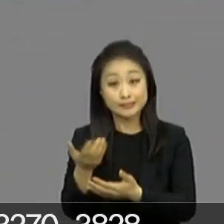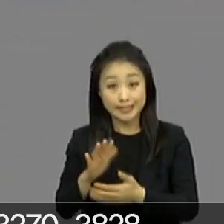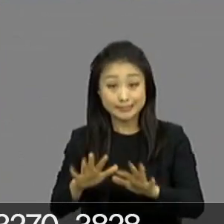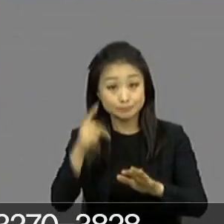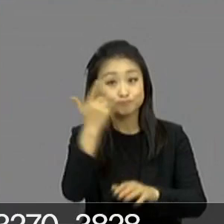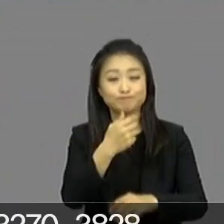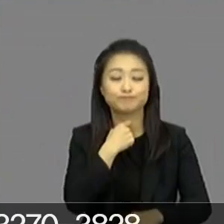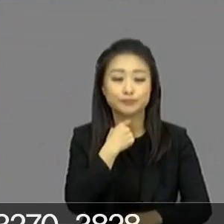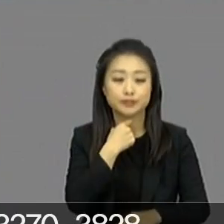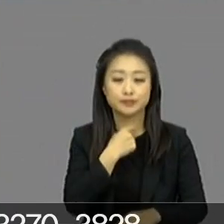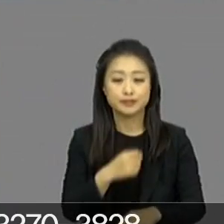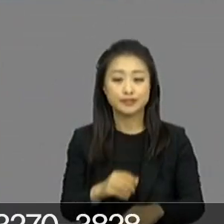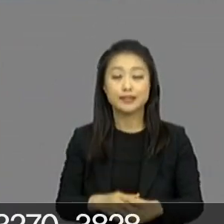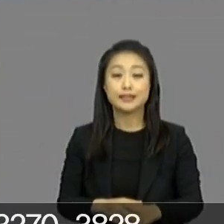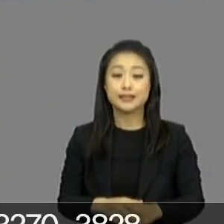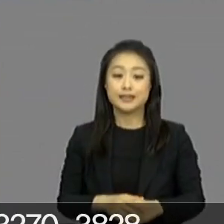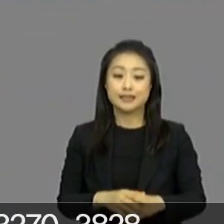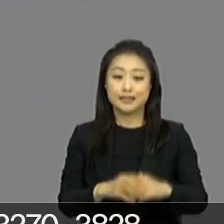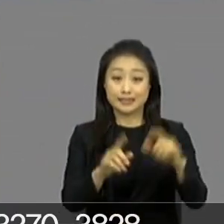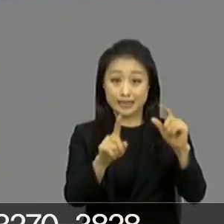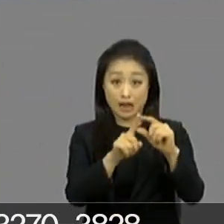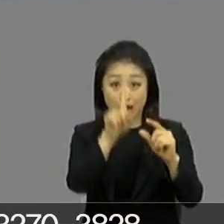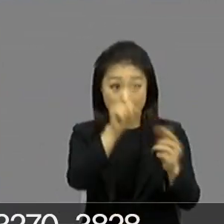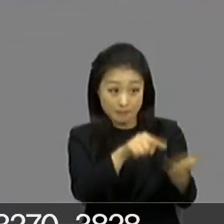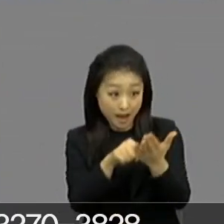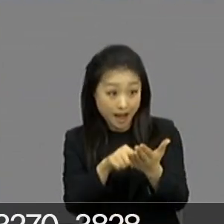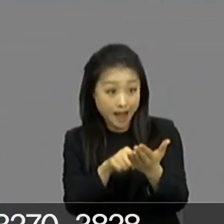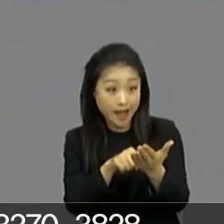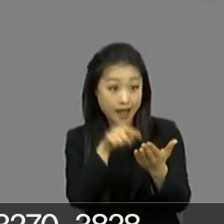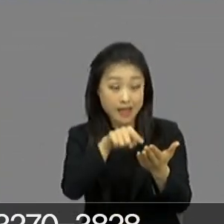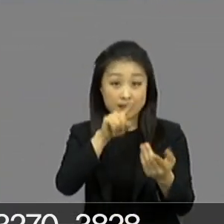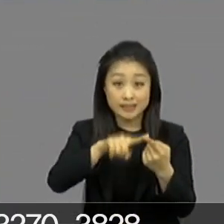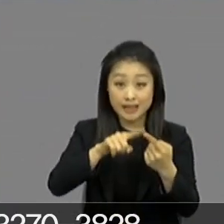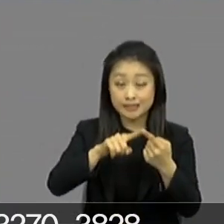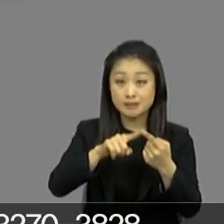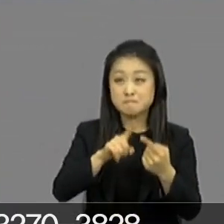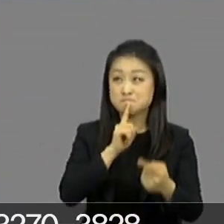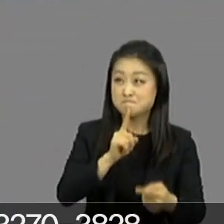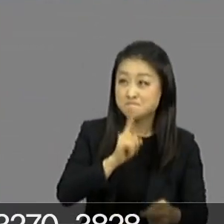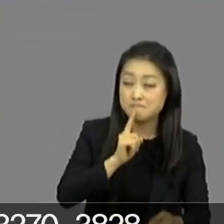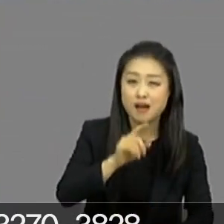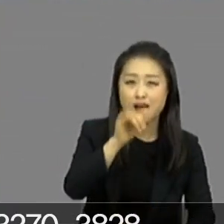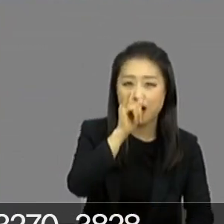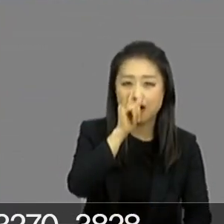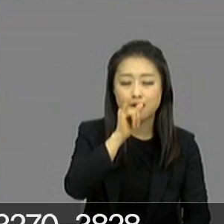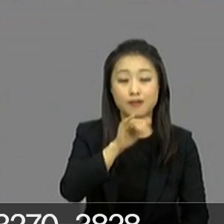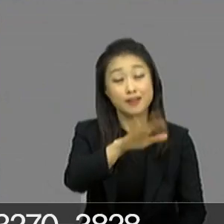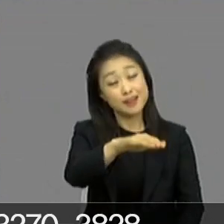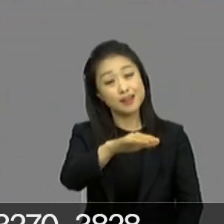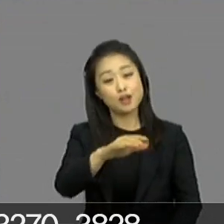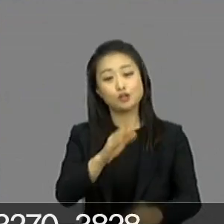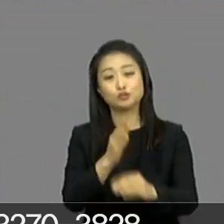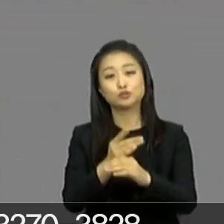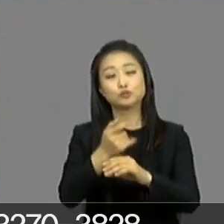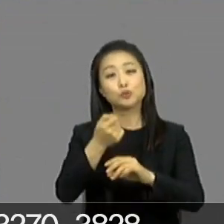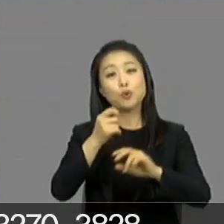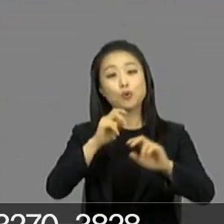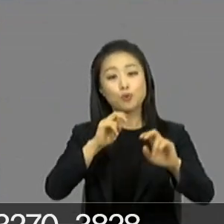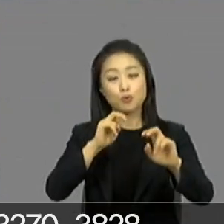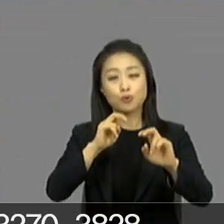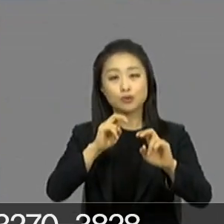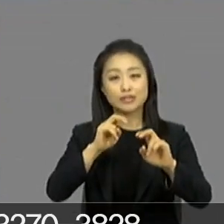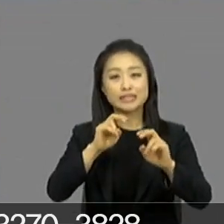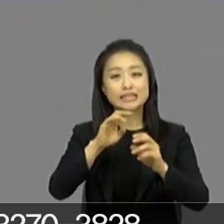새로운 말이 하나 생김을 거기에 꽃이 지는 경향이 있는것 같은데요 그 중소기업 현관 하실때도 어